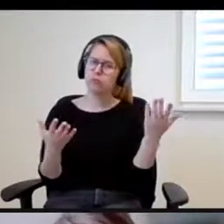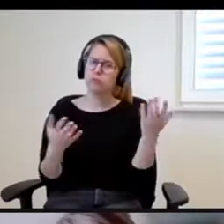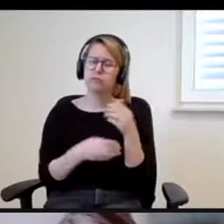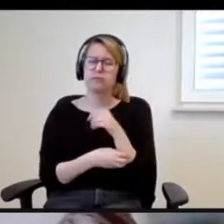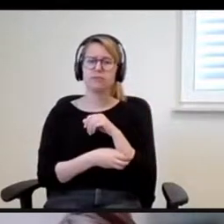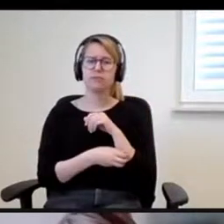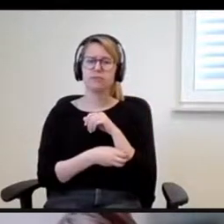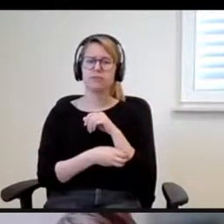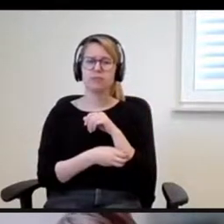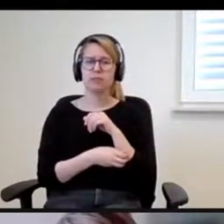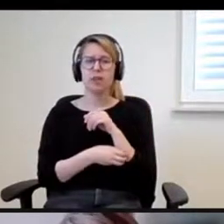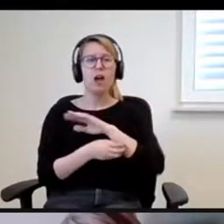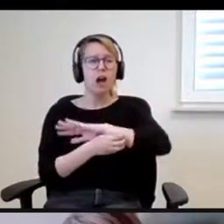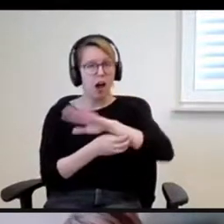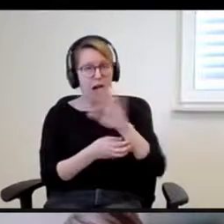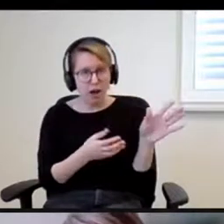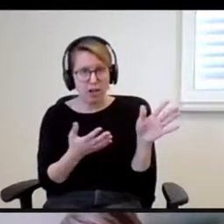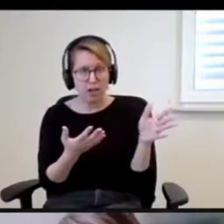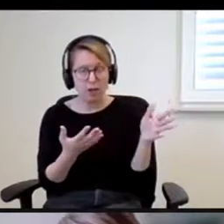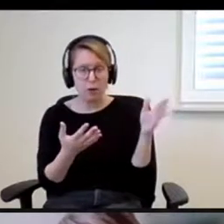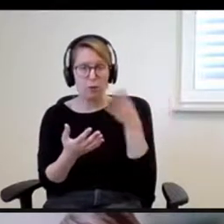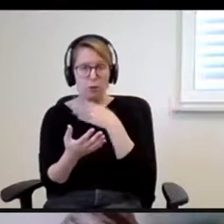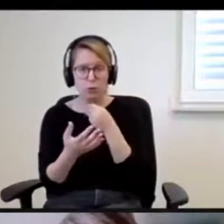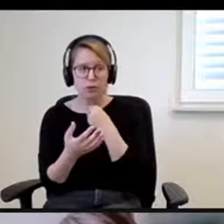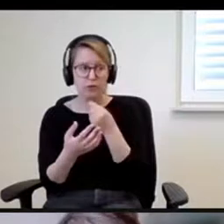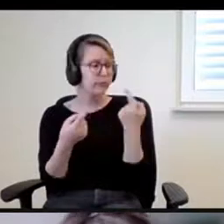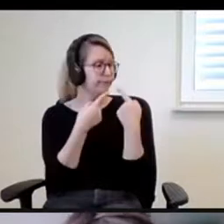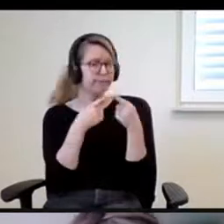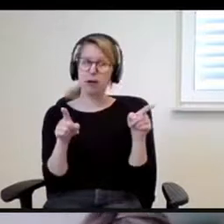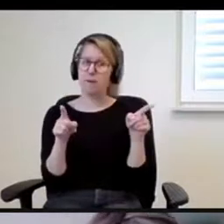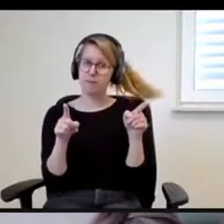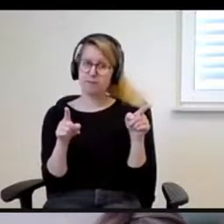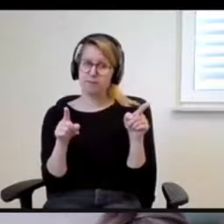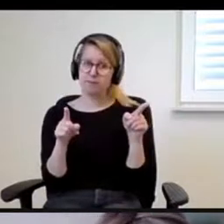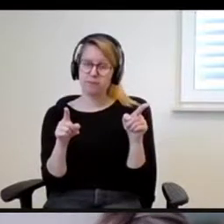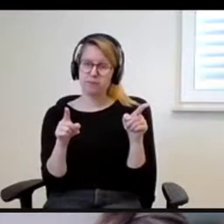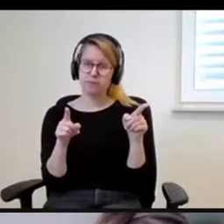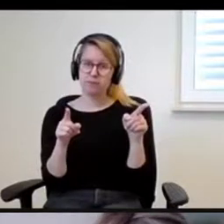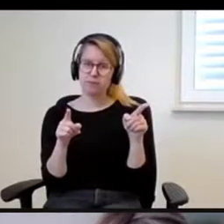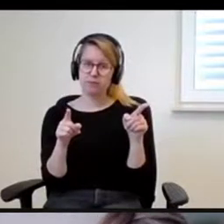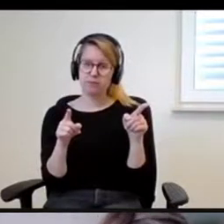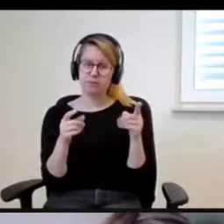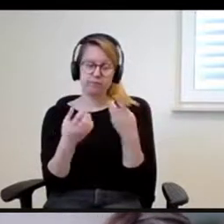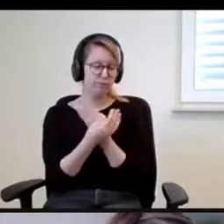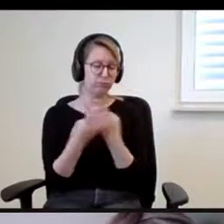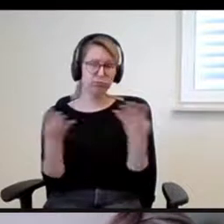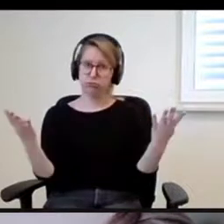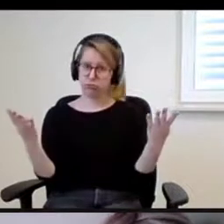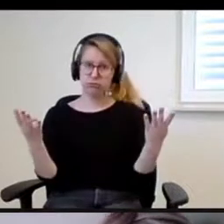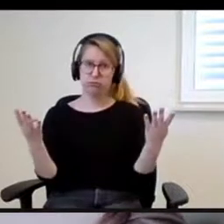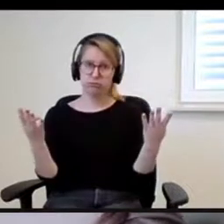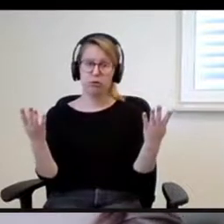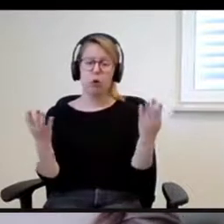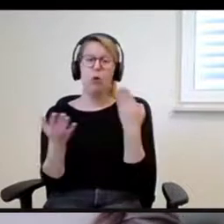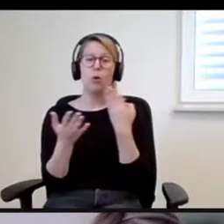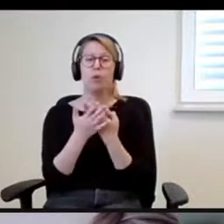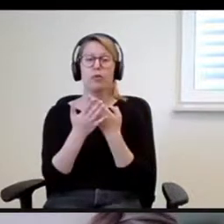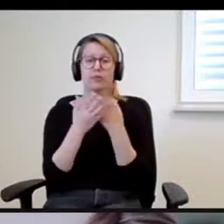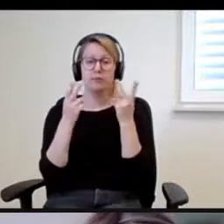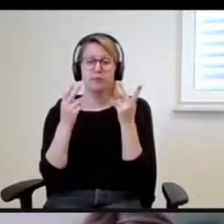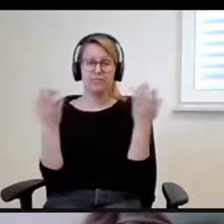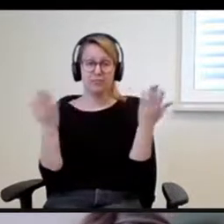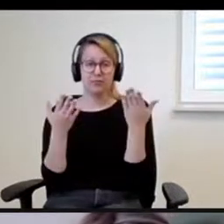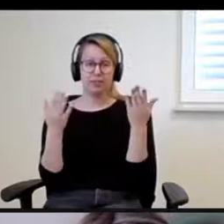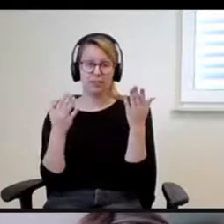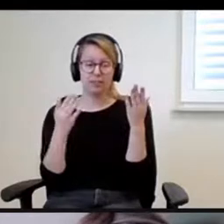M. Durand l'a déjà fait, l'importance d'avoir sur le plan national, mais aussi européen, voire